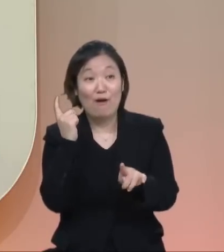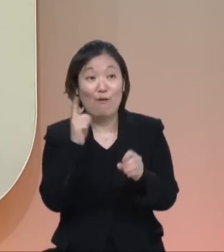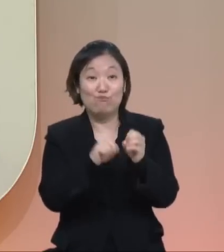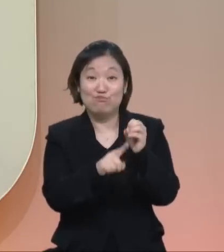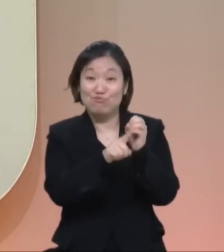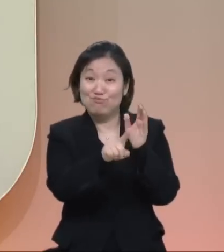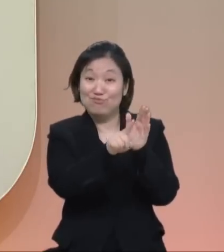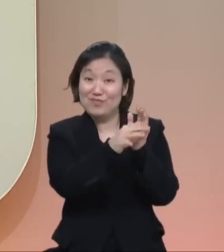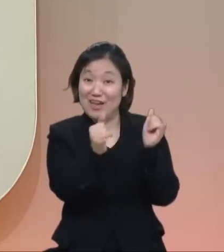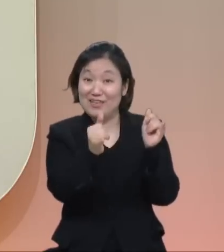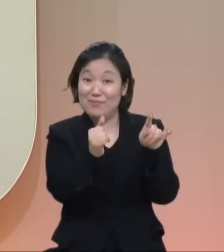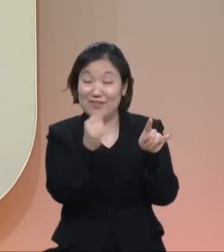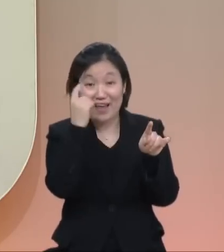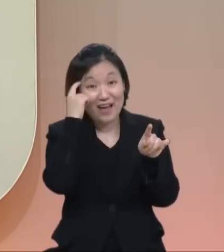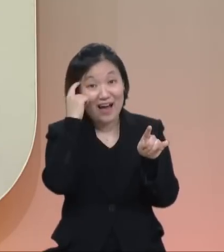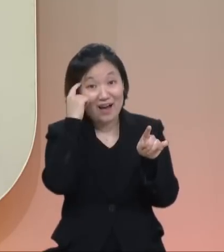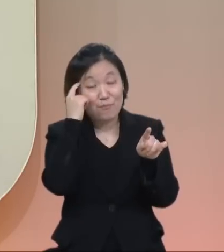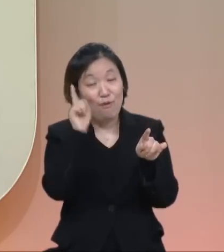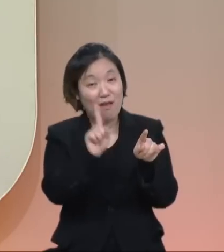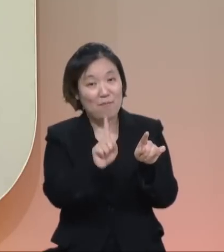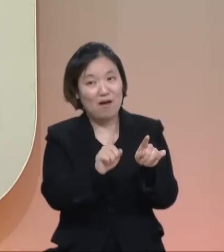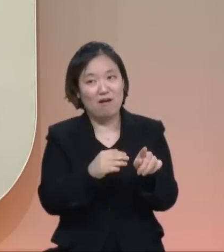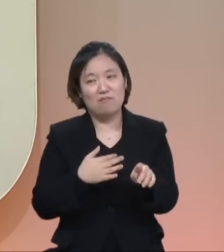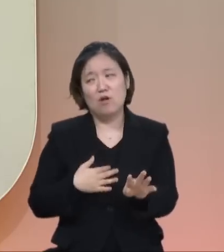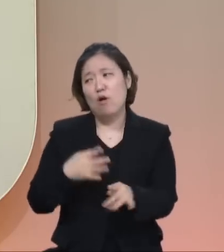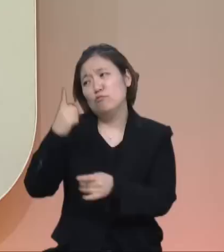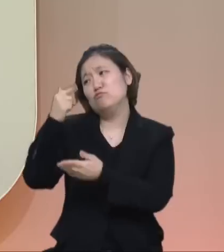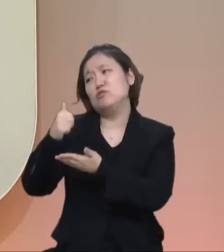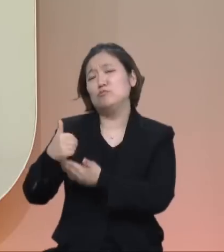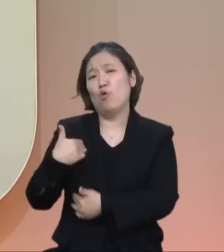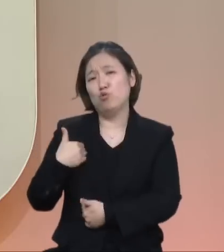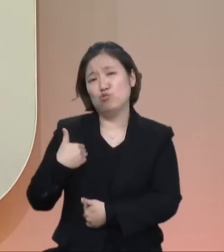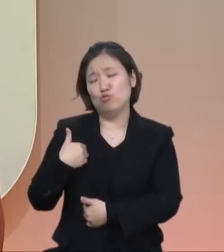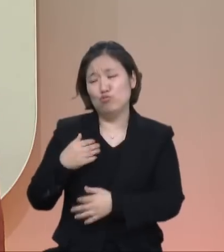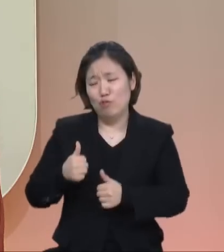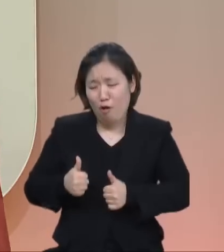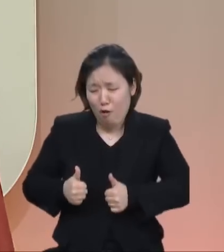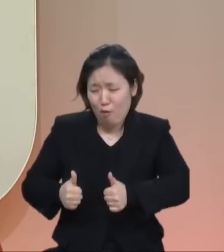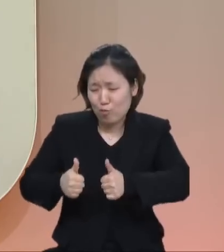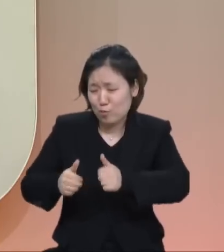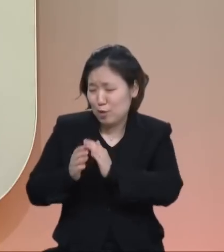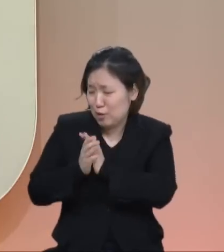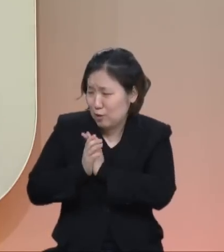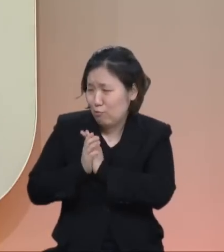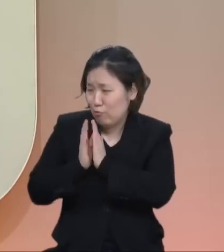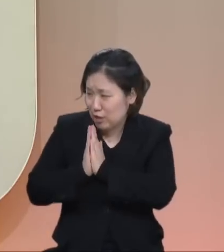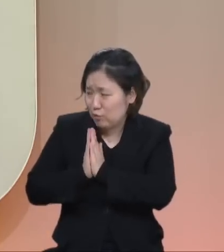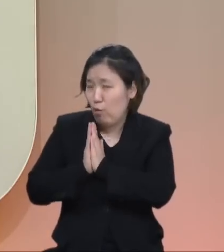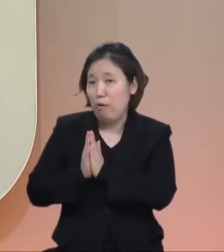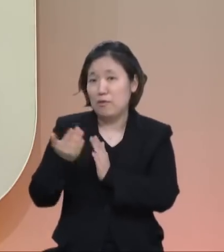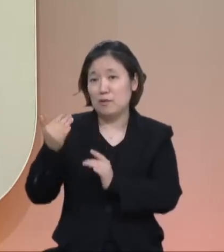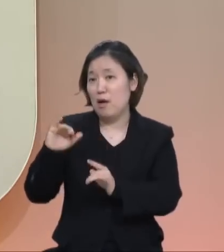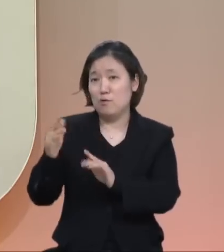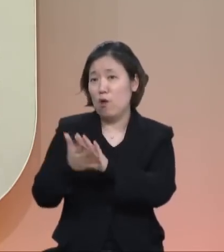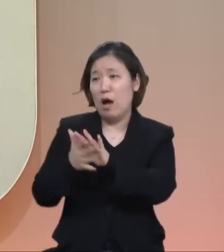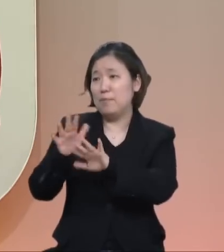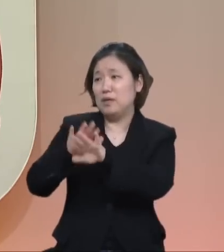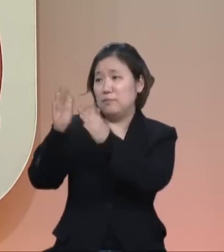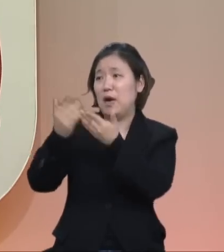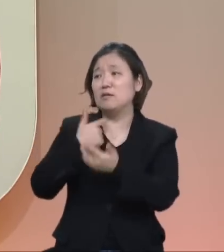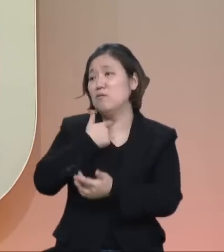또 이런 생각을 할 수가 있어요 저도 열심히 기도했는데 저는 왜 그런 가피가 없어요